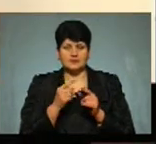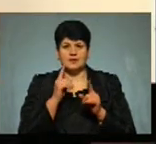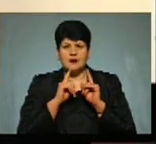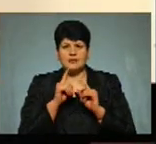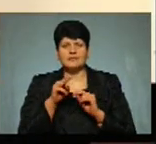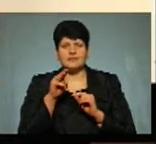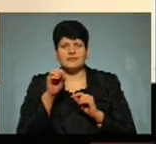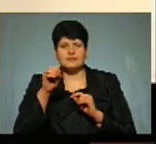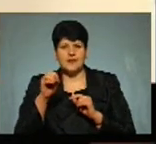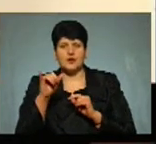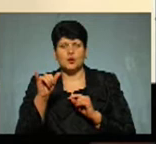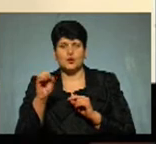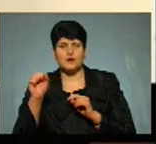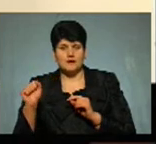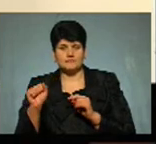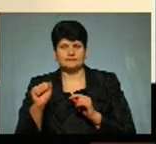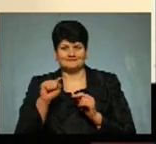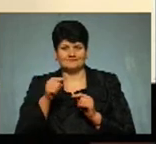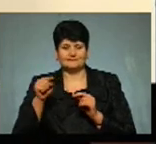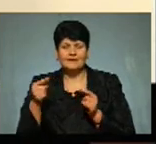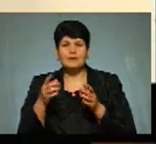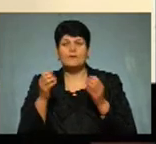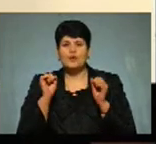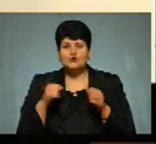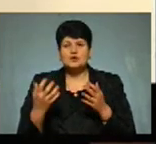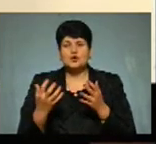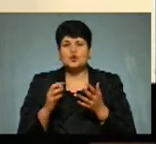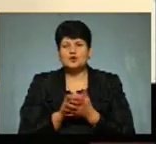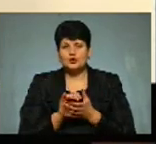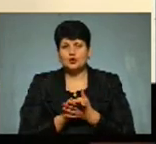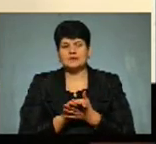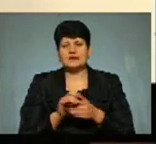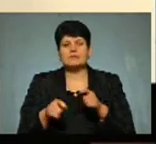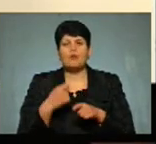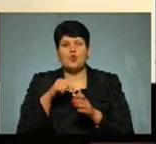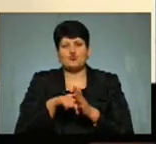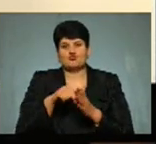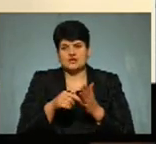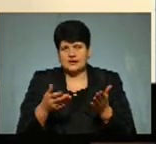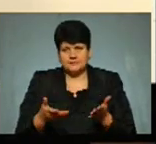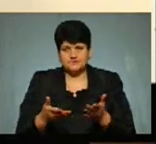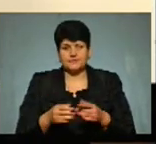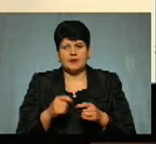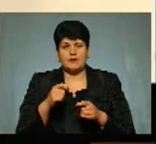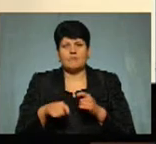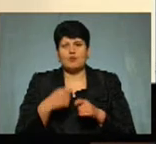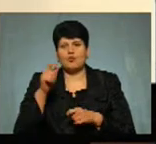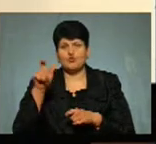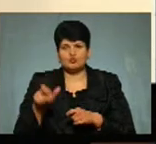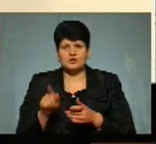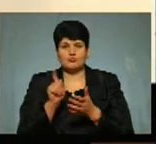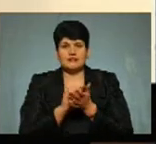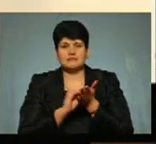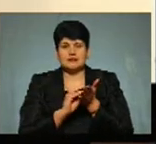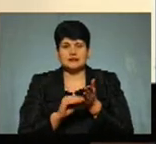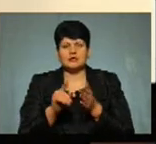відповідний розділ «Інспектор Рада.UA», де можна ознайомитися з суттю правопорушення. Порушник повинен вести номер постанови